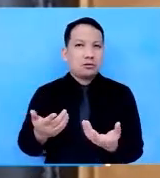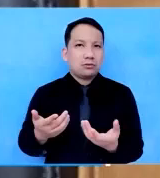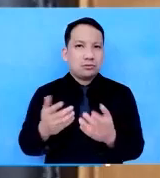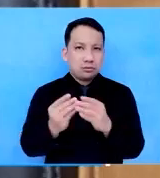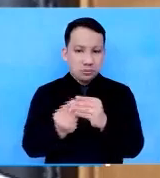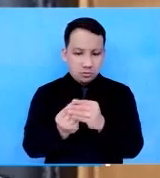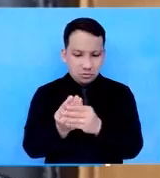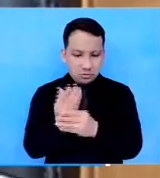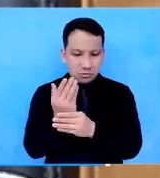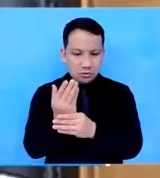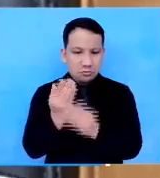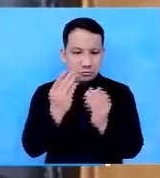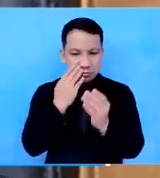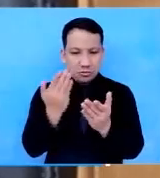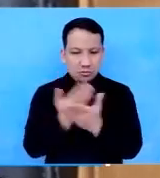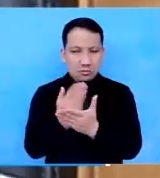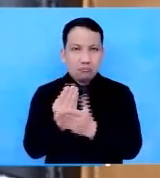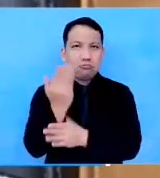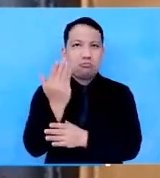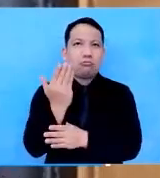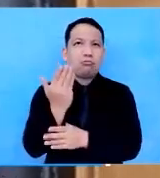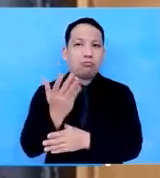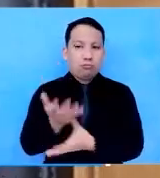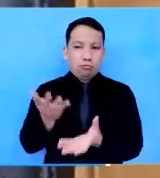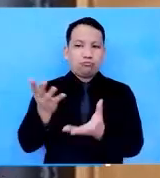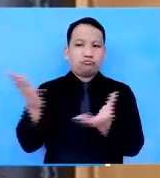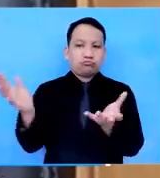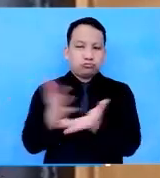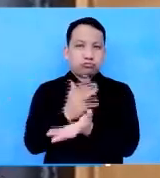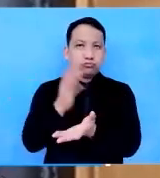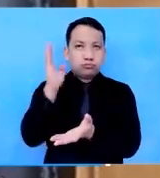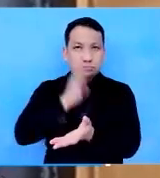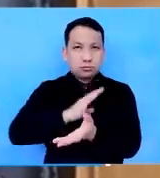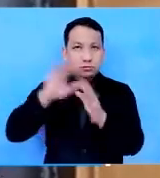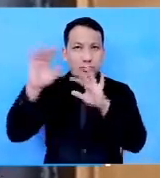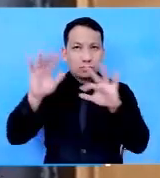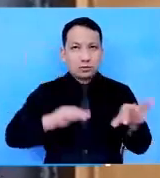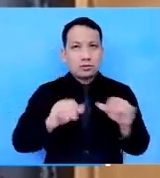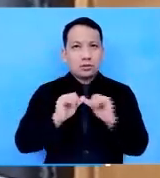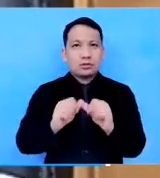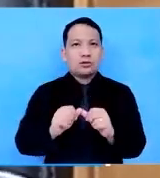lang yung mga yan. Biglang wash out ng baha.